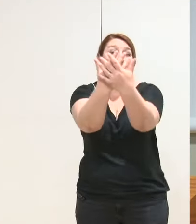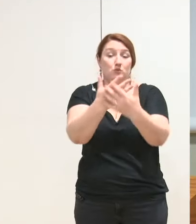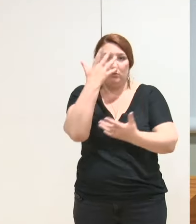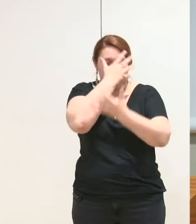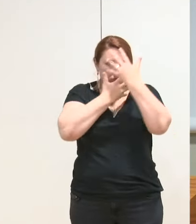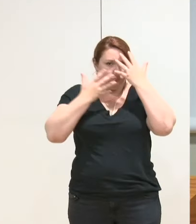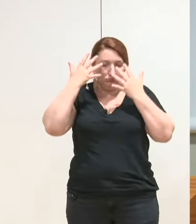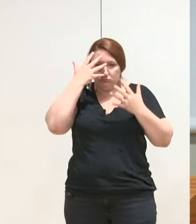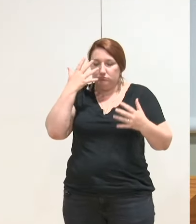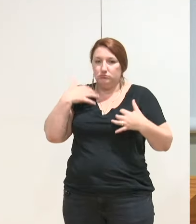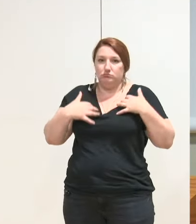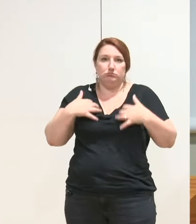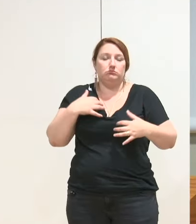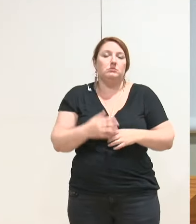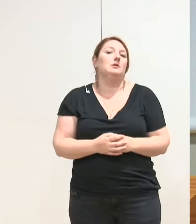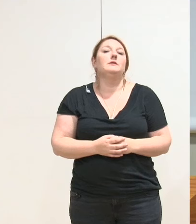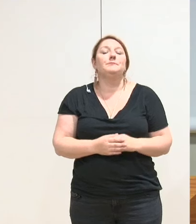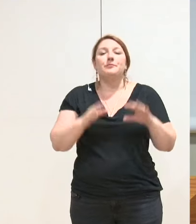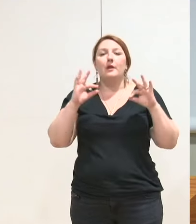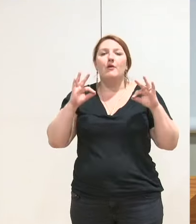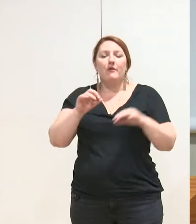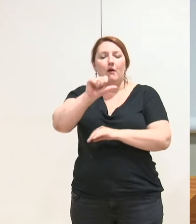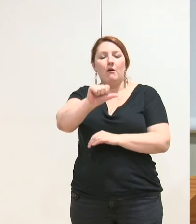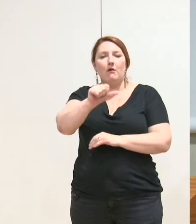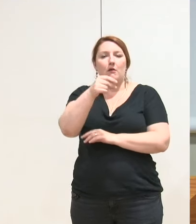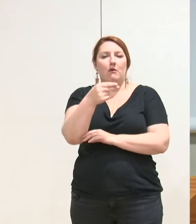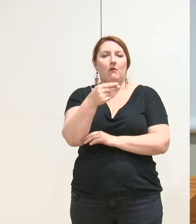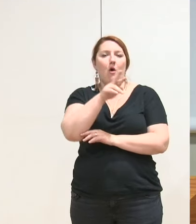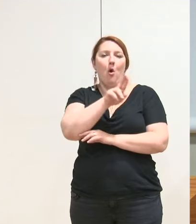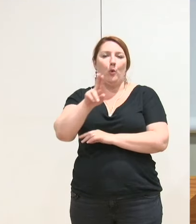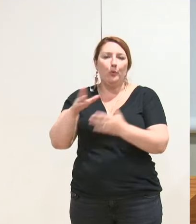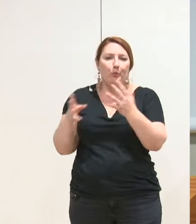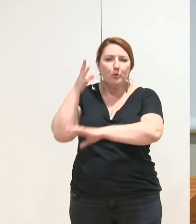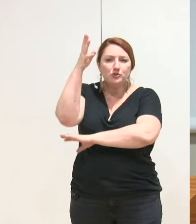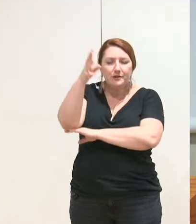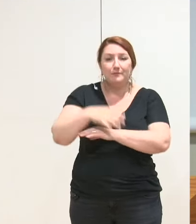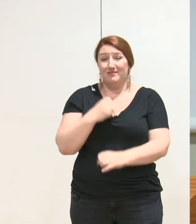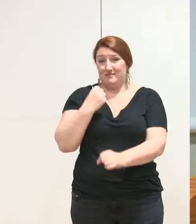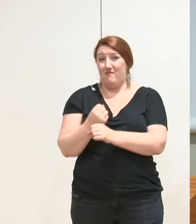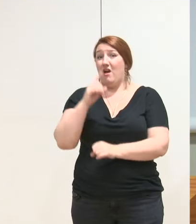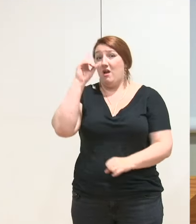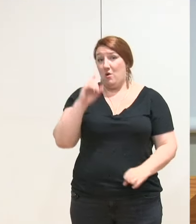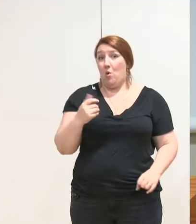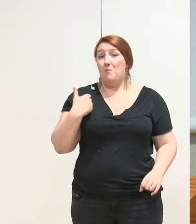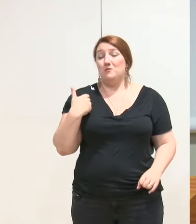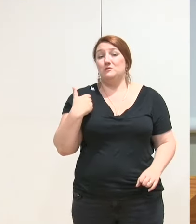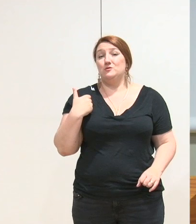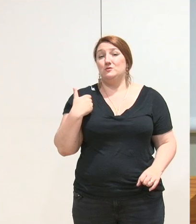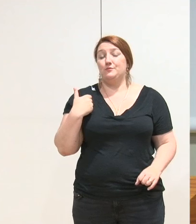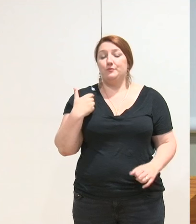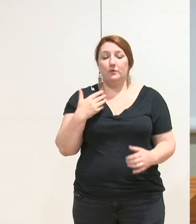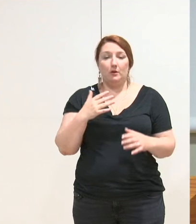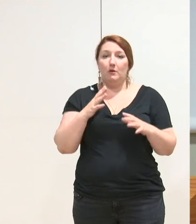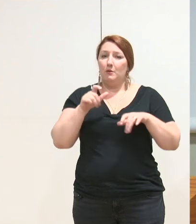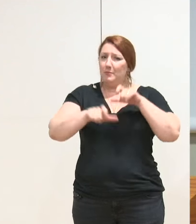sur le terrain en ce qui concerne les projets de rénovation urbaine donc il y a un travail qui a été amorcé de concertation avec